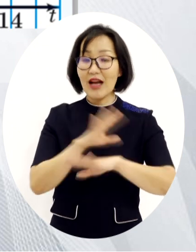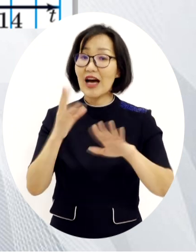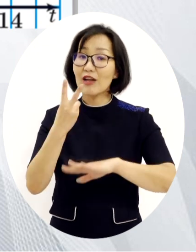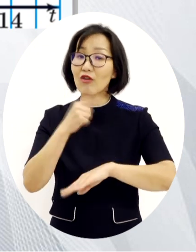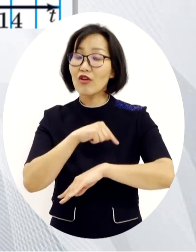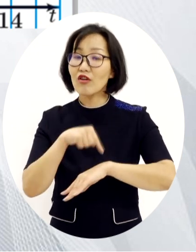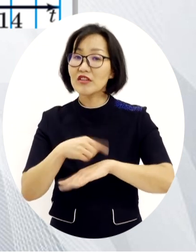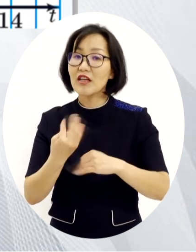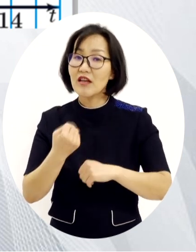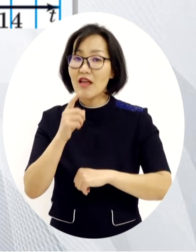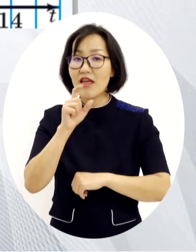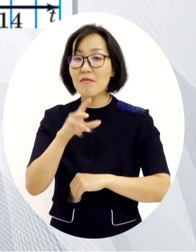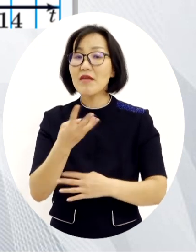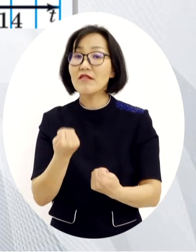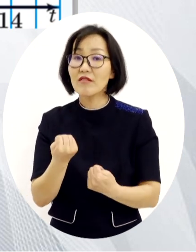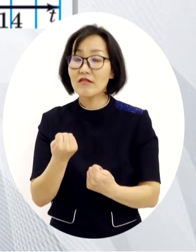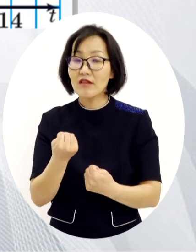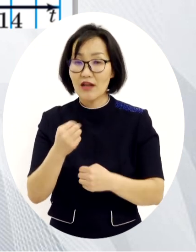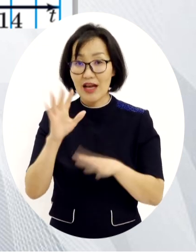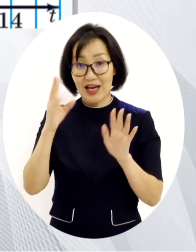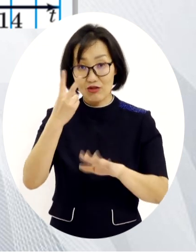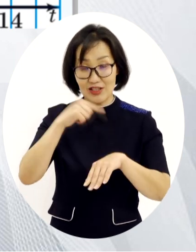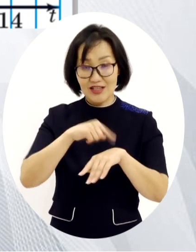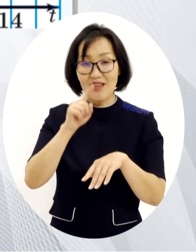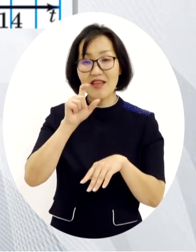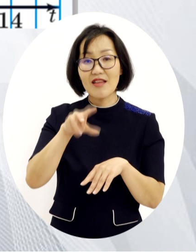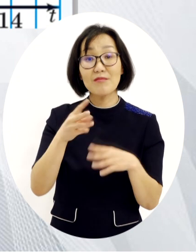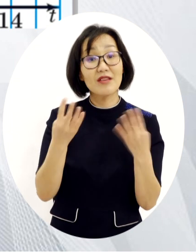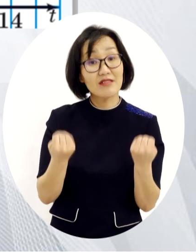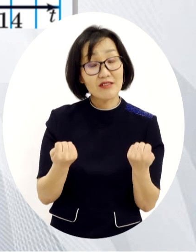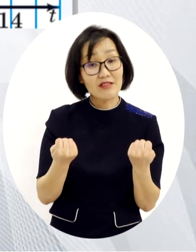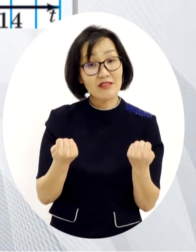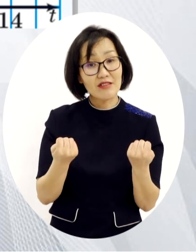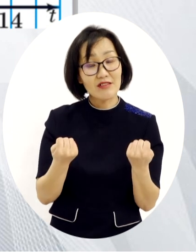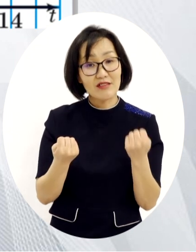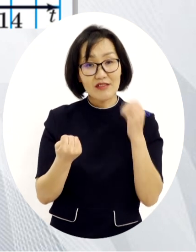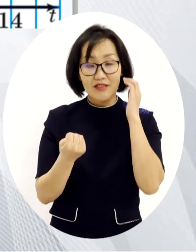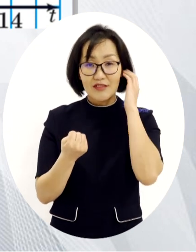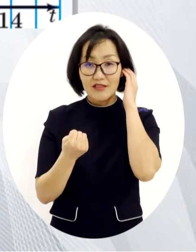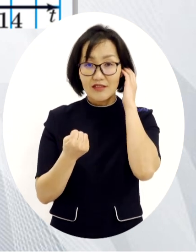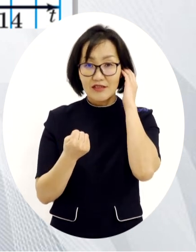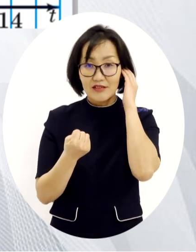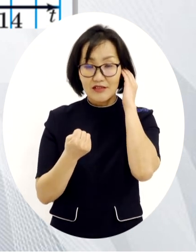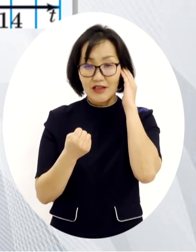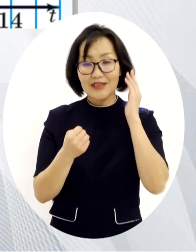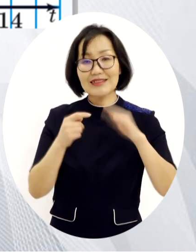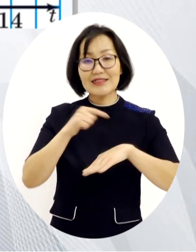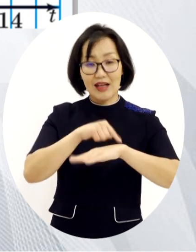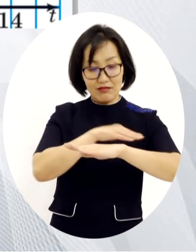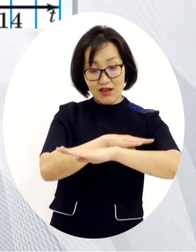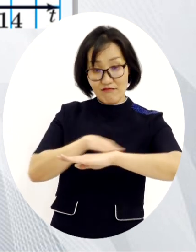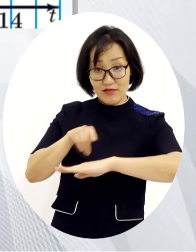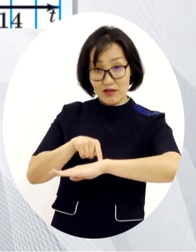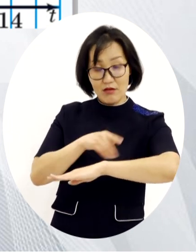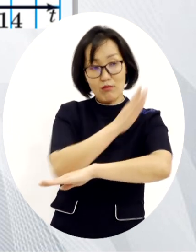Тэгвэл 12 цагт хэдэн хэм байсан байна уу? 12 цагт цагаа оллоо. Цаг маань хэвтээ тэнхлэг дээр